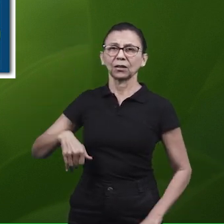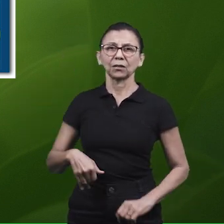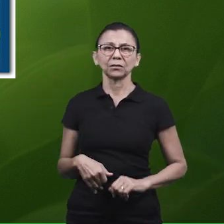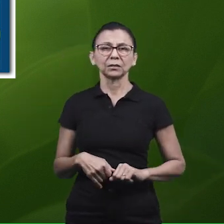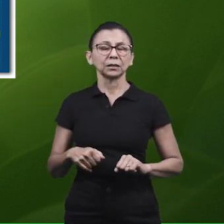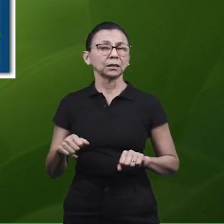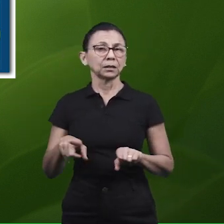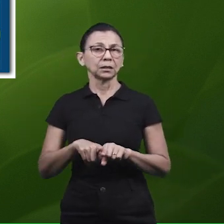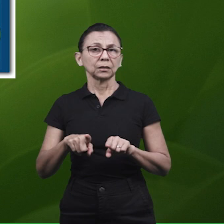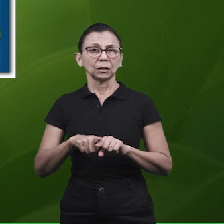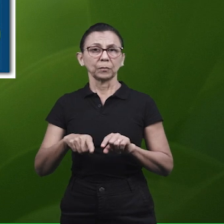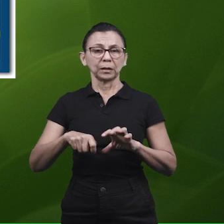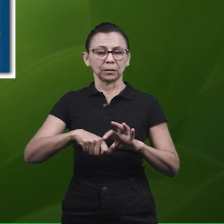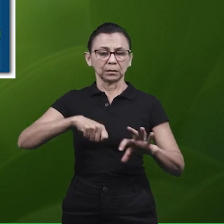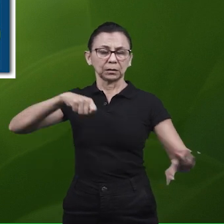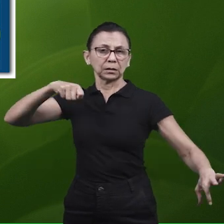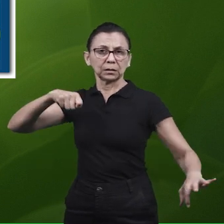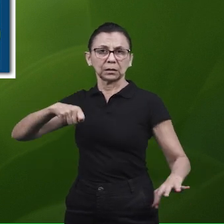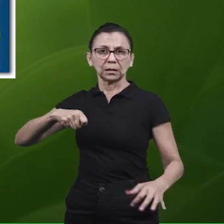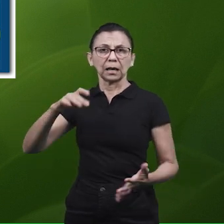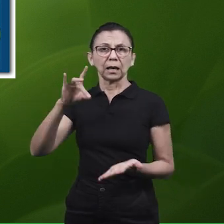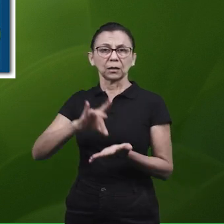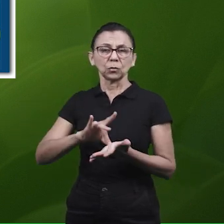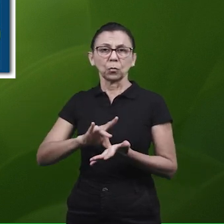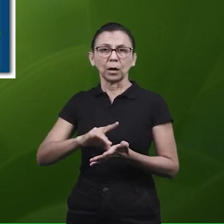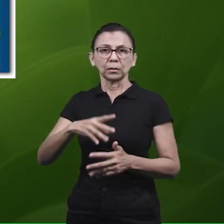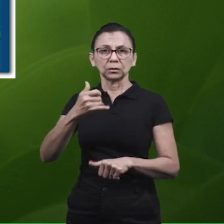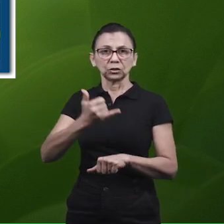montre donc